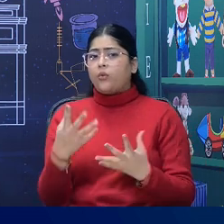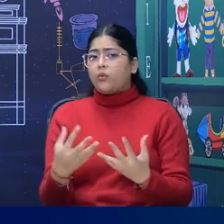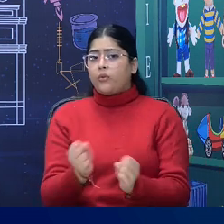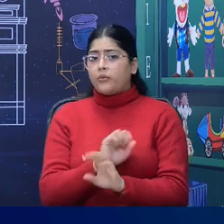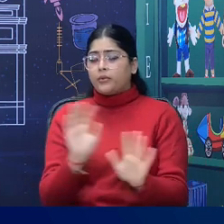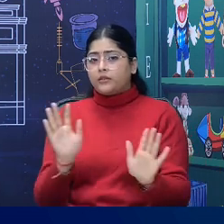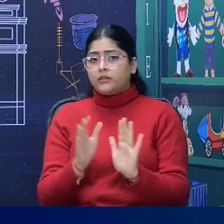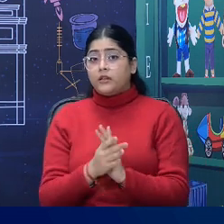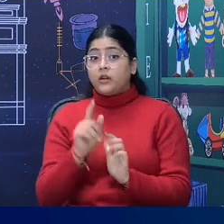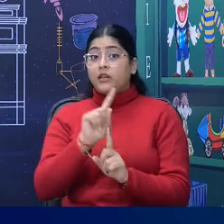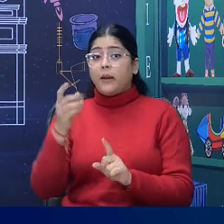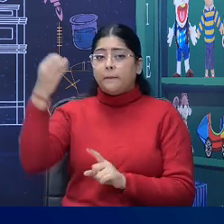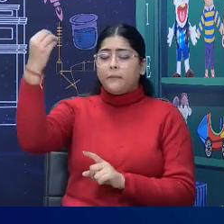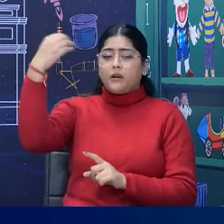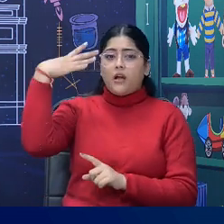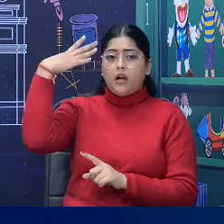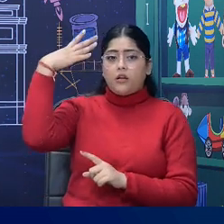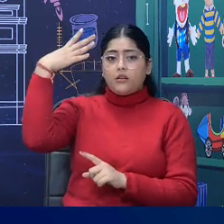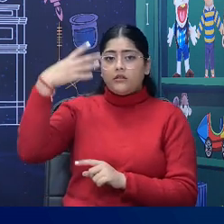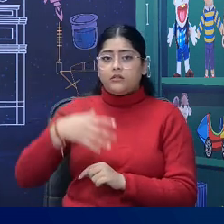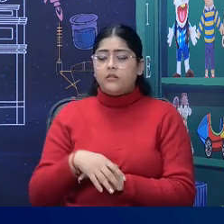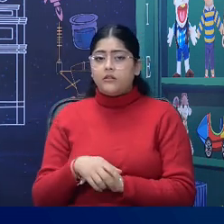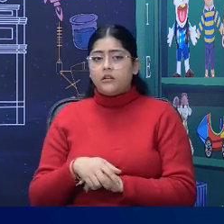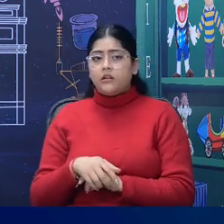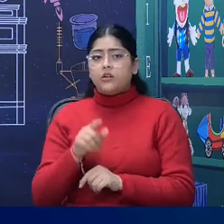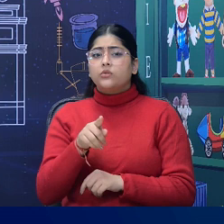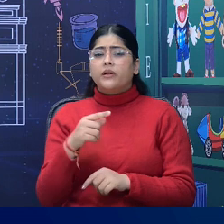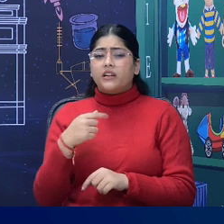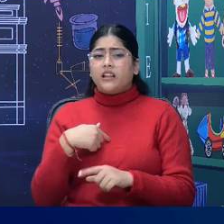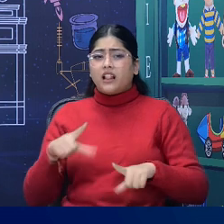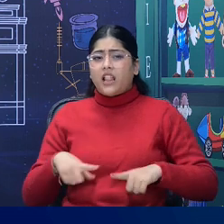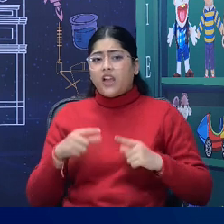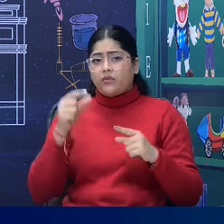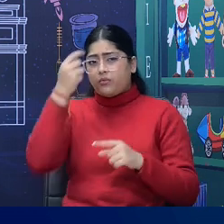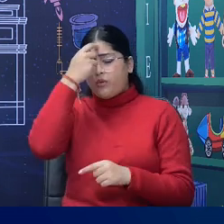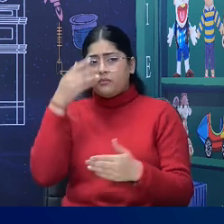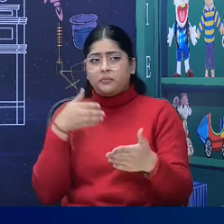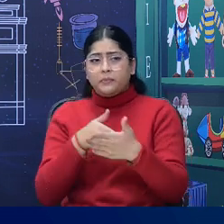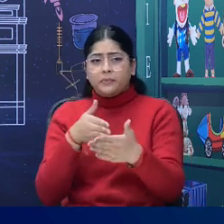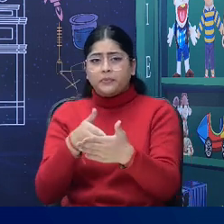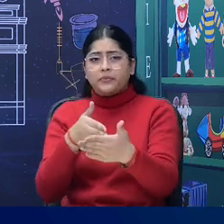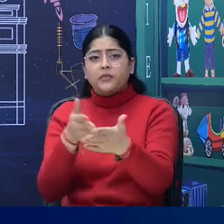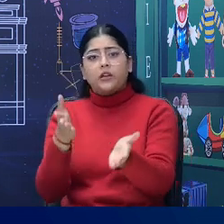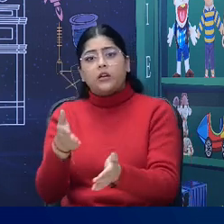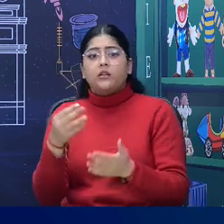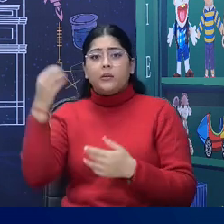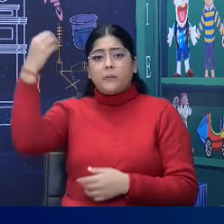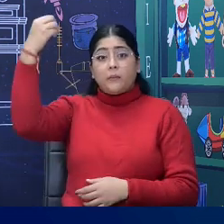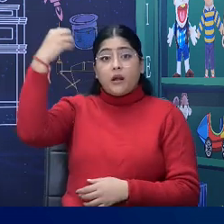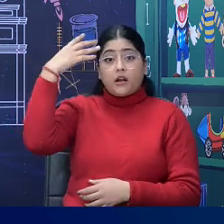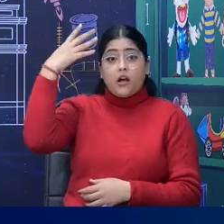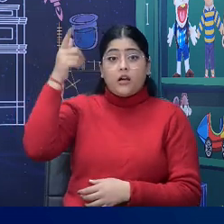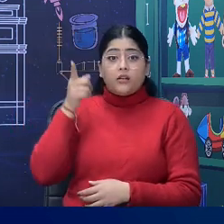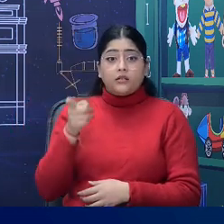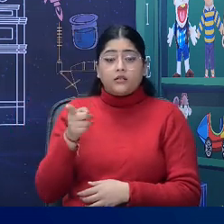वोह है प्रकाश तुम अंधकार को दूर करने वाला प्रकाश और वह